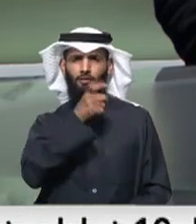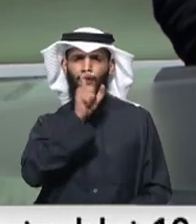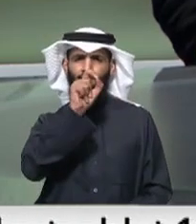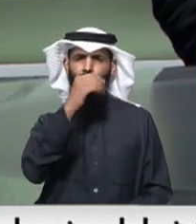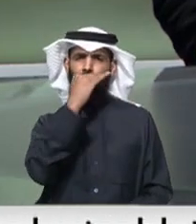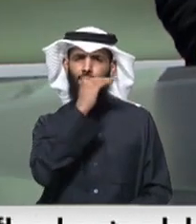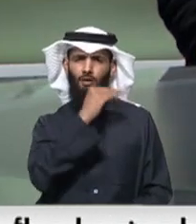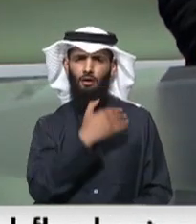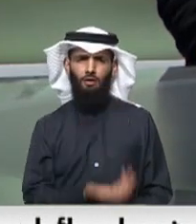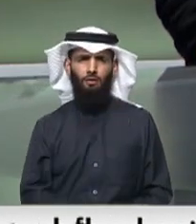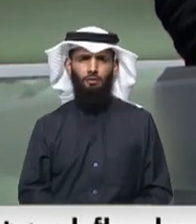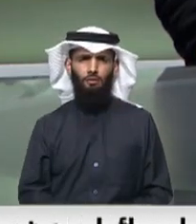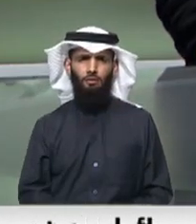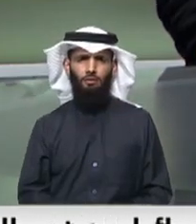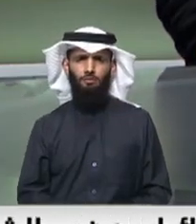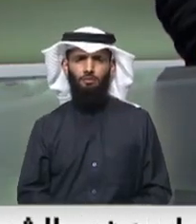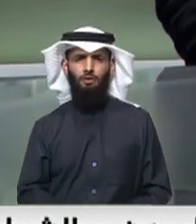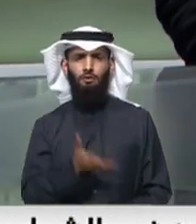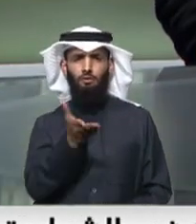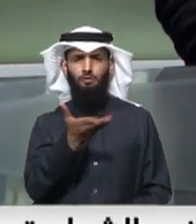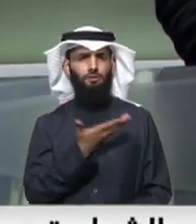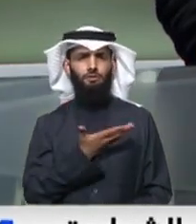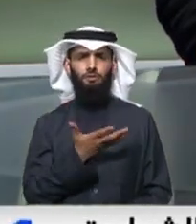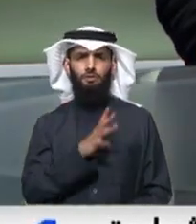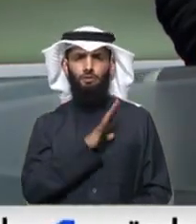وارتفع بذلك عدد الشهداء في غزة إلى